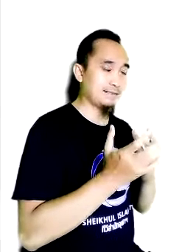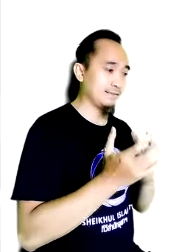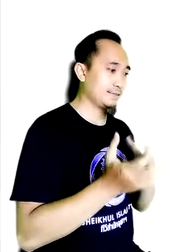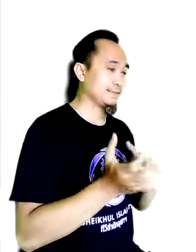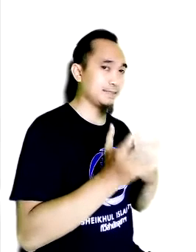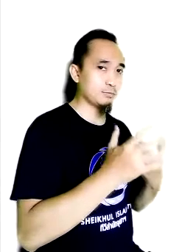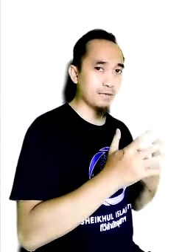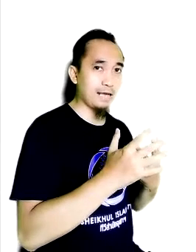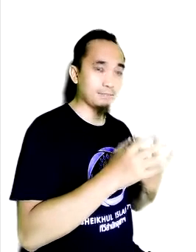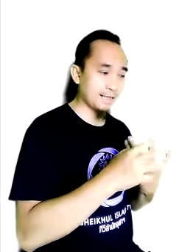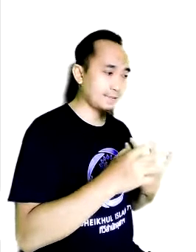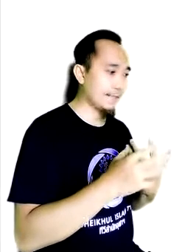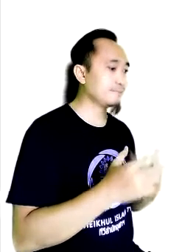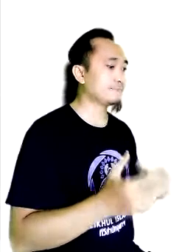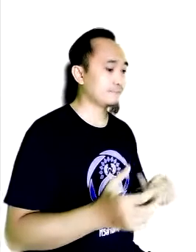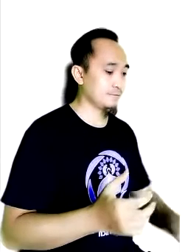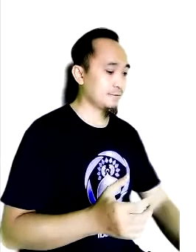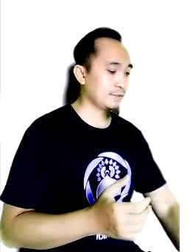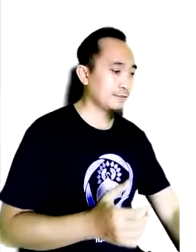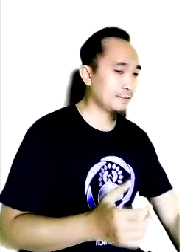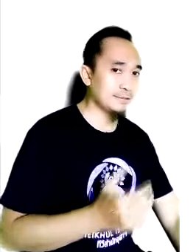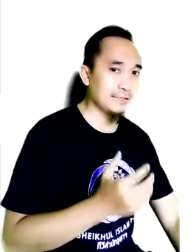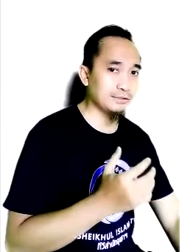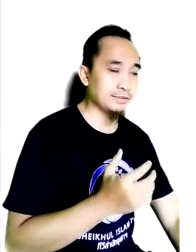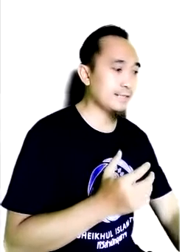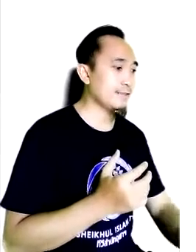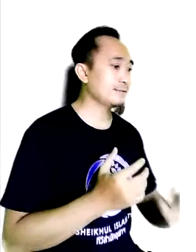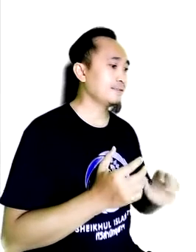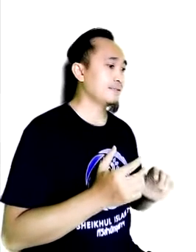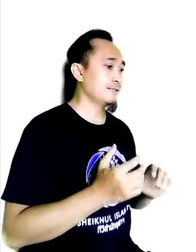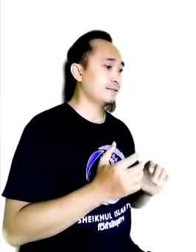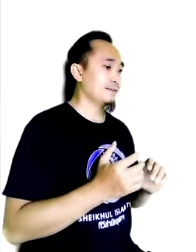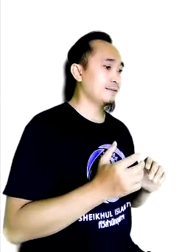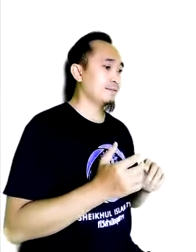bergerak. Ini sedikit mengulang kemarin ya. Selanjutnya,